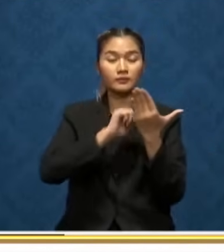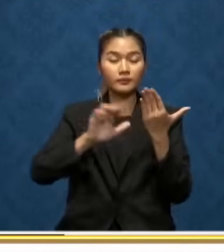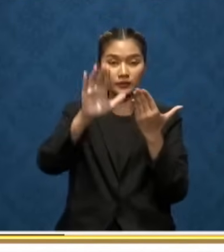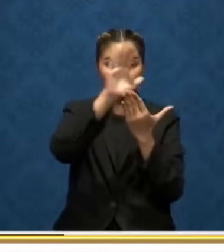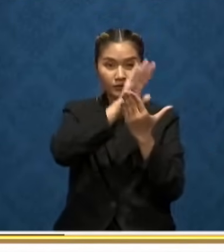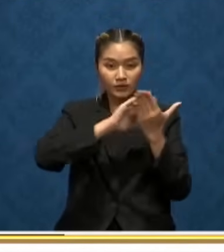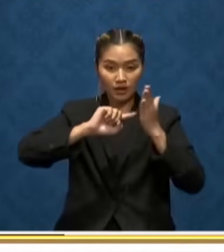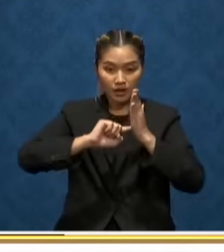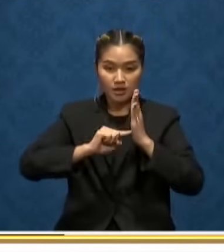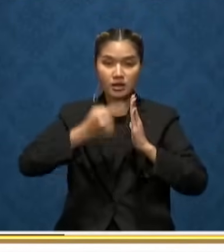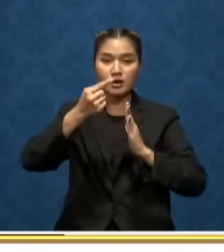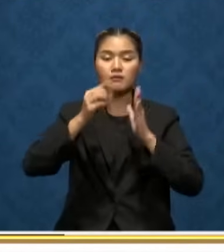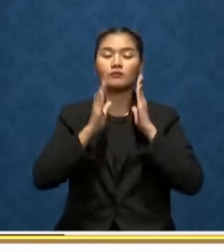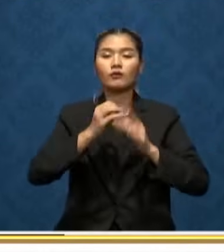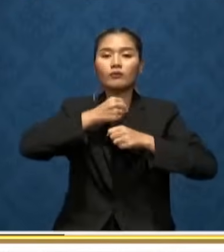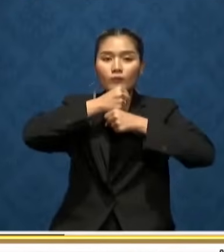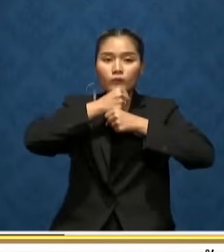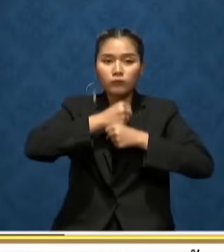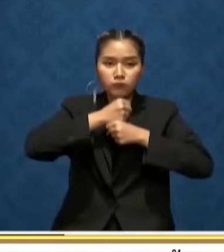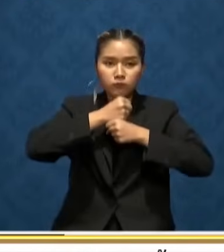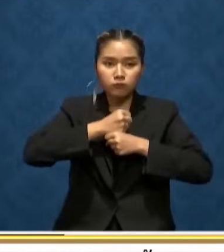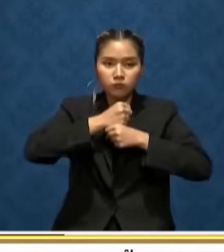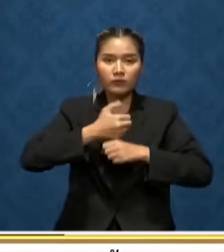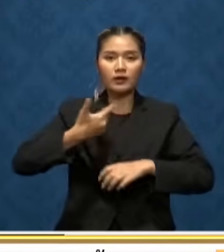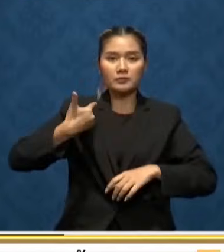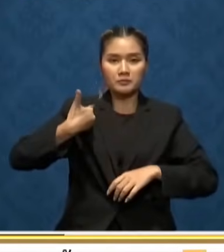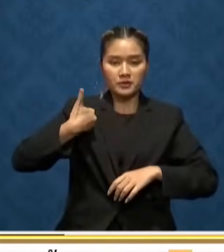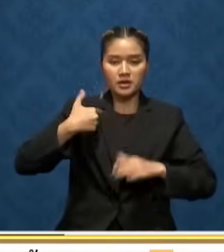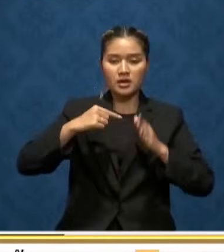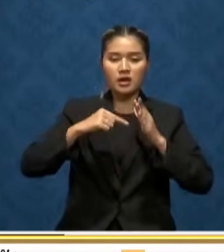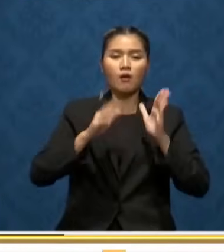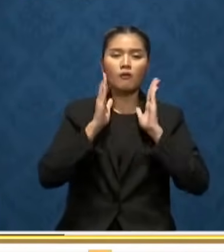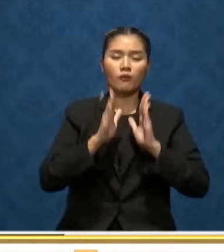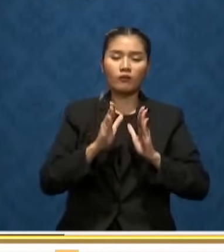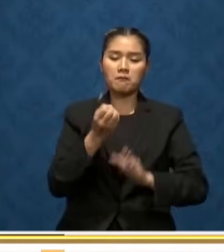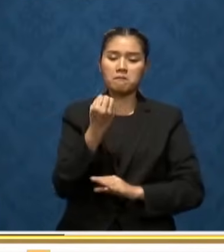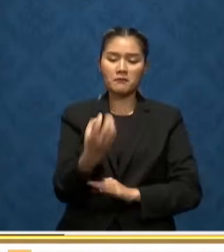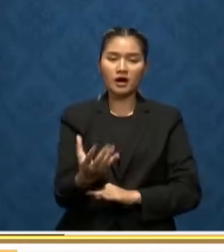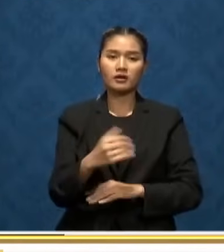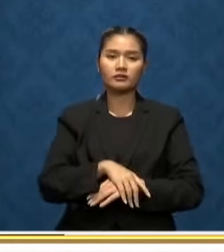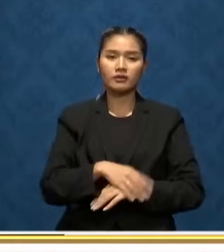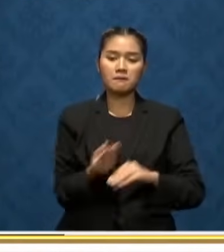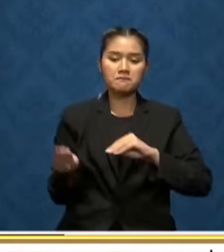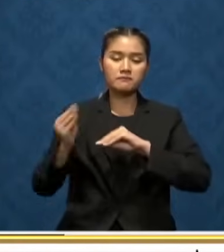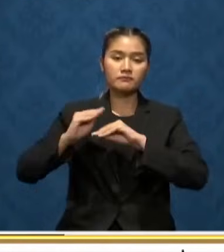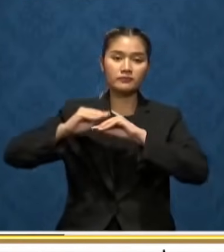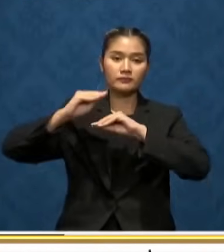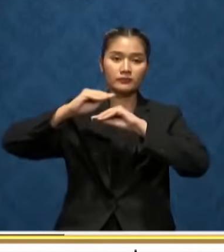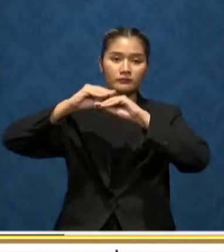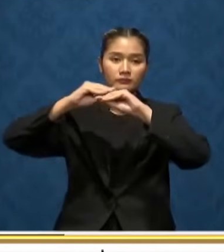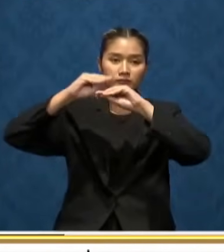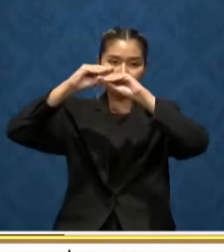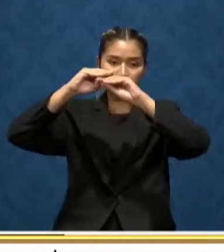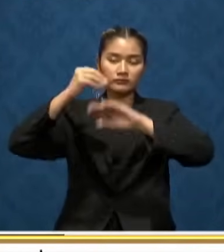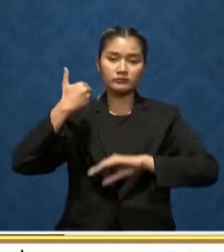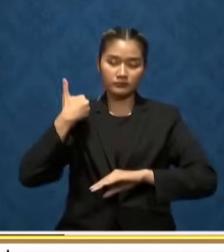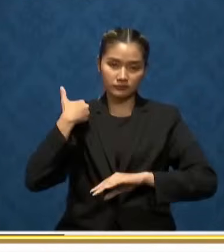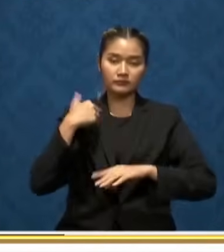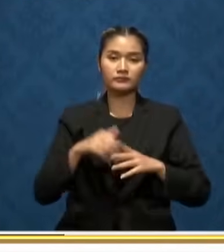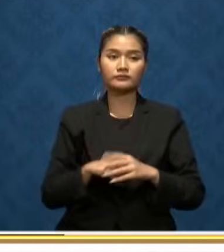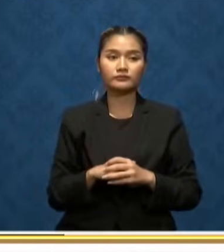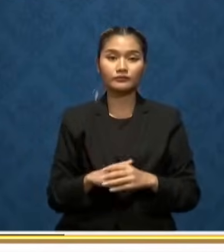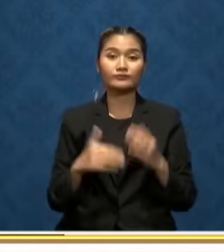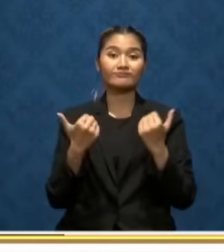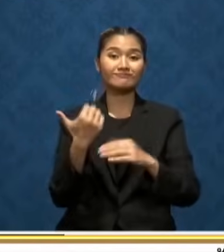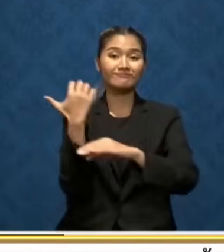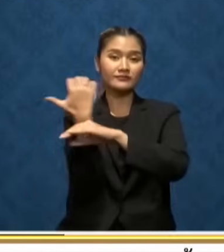สู่สังคมสูงวัยซึ่งจะมีสัดส่วนผู้สูงอายุมากขึ้นมากขึ้นมากขึ้นเรื่อยๆทีวี